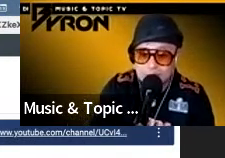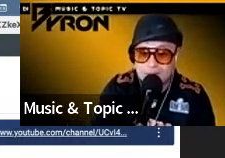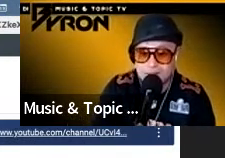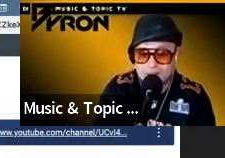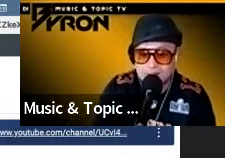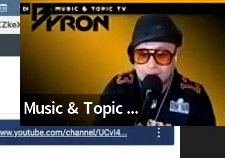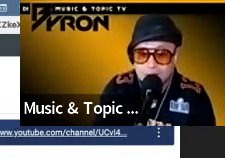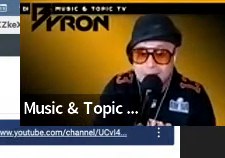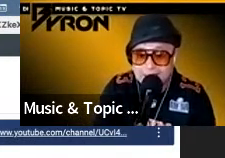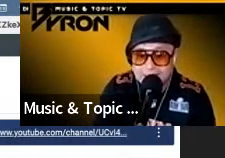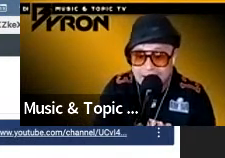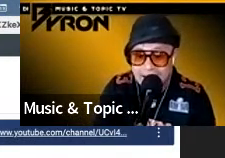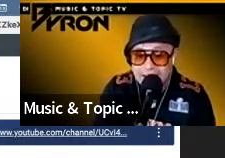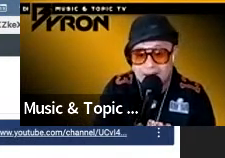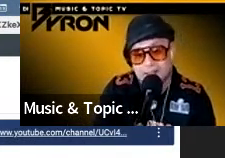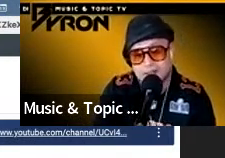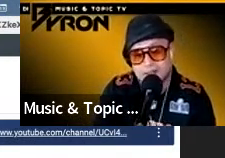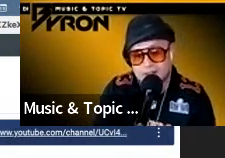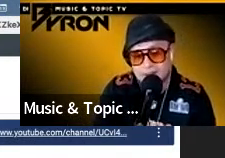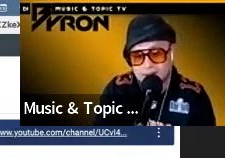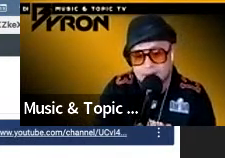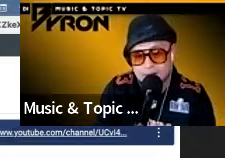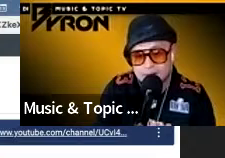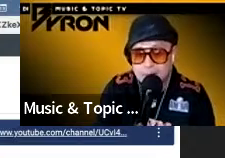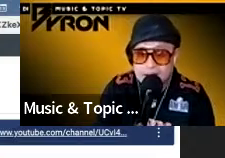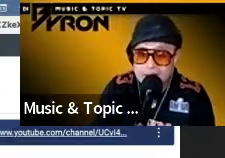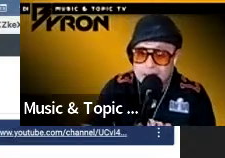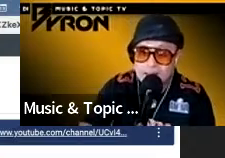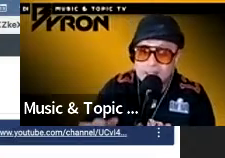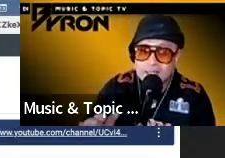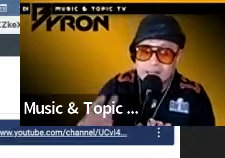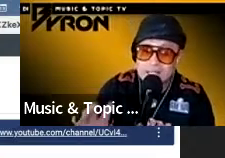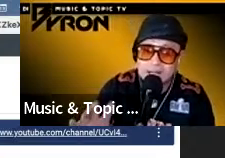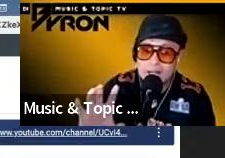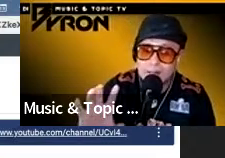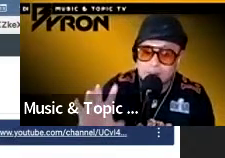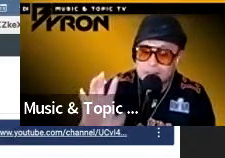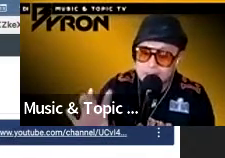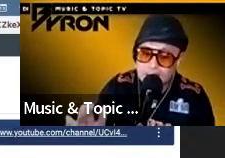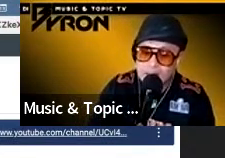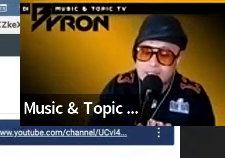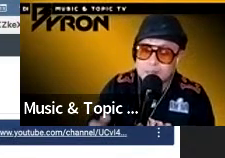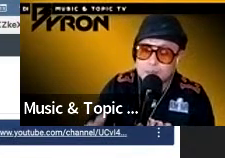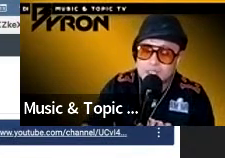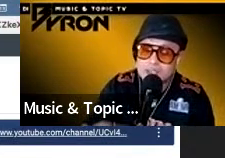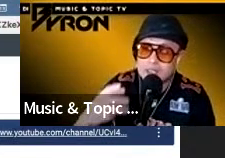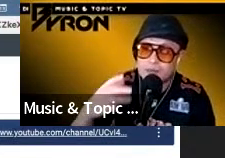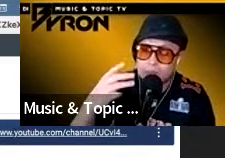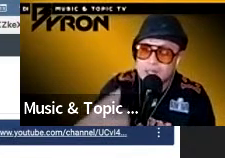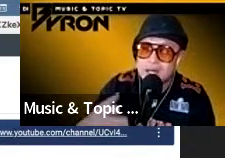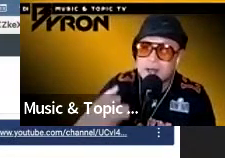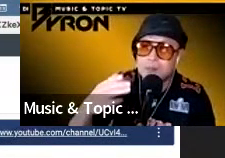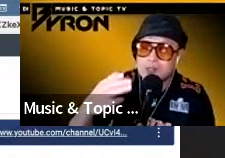nandun kami. Met Gala. Sa mga hindi alam ang Met Gala, isa po